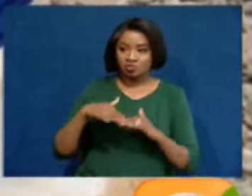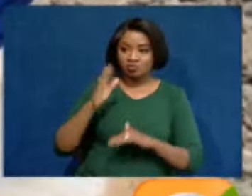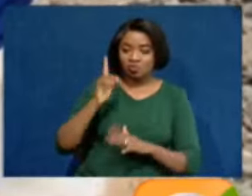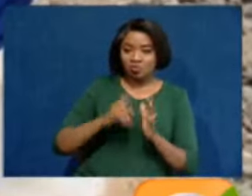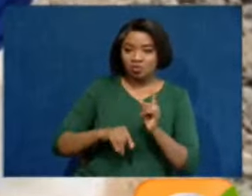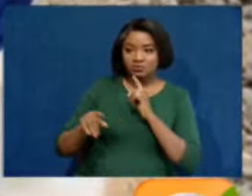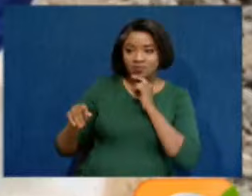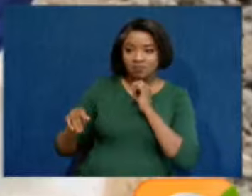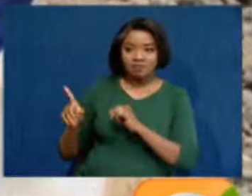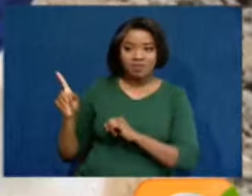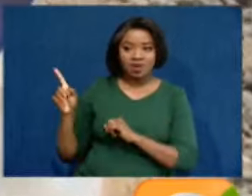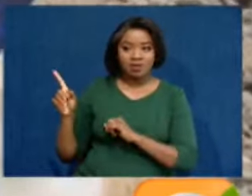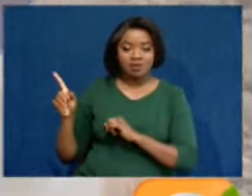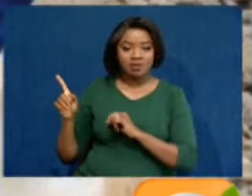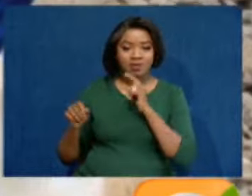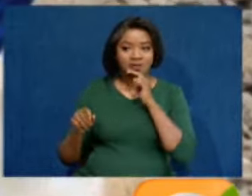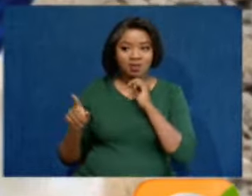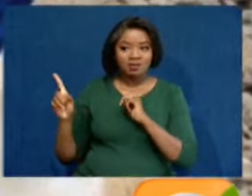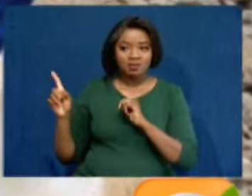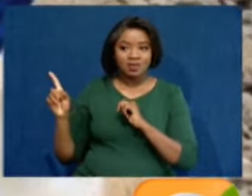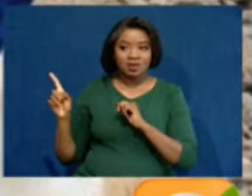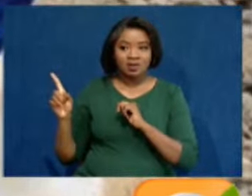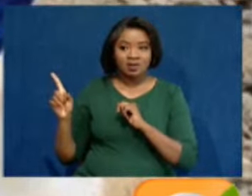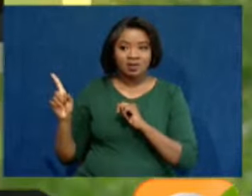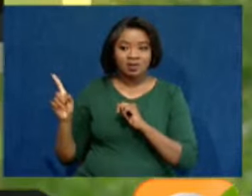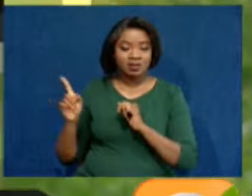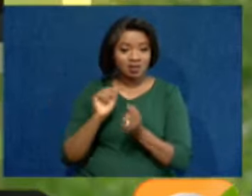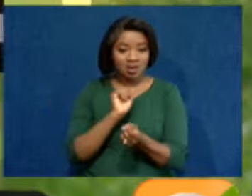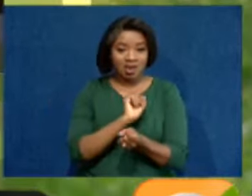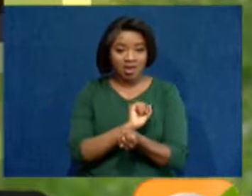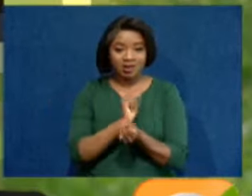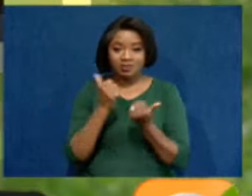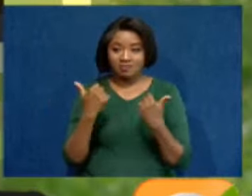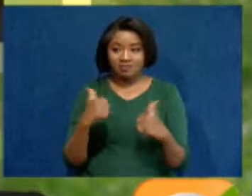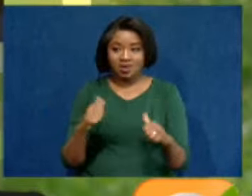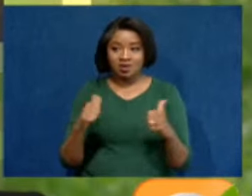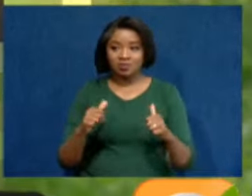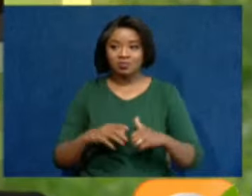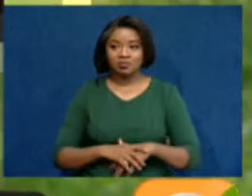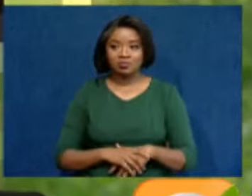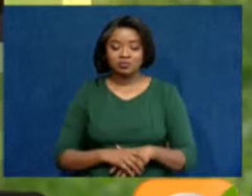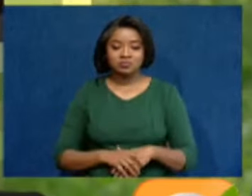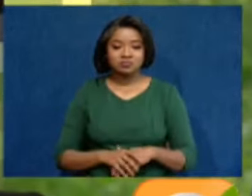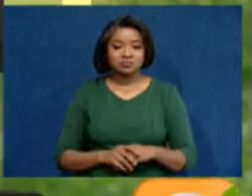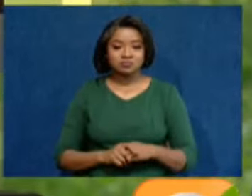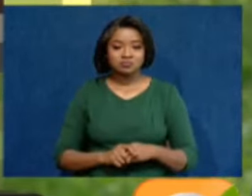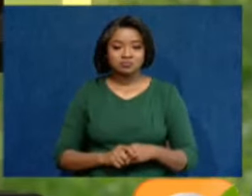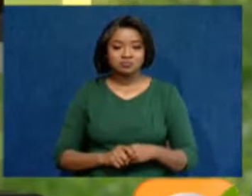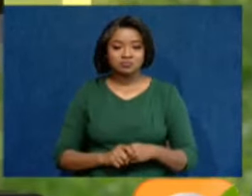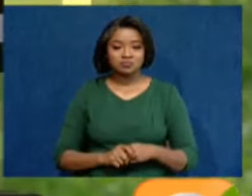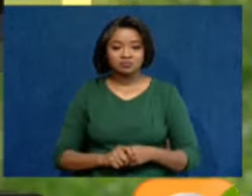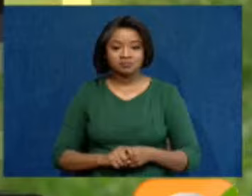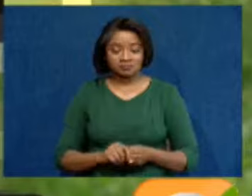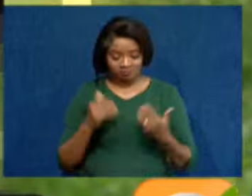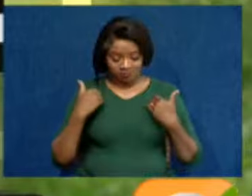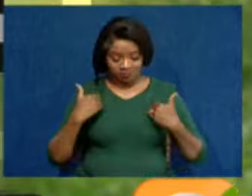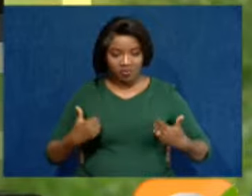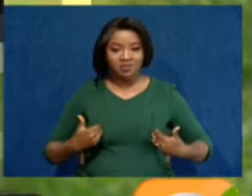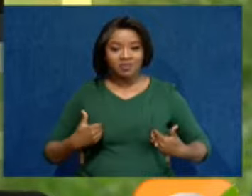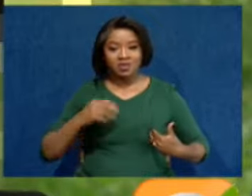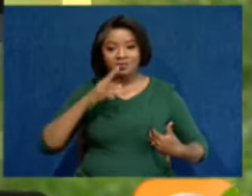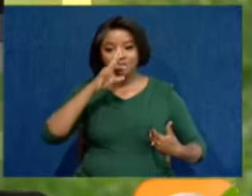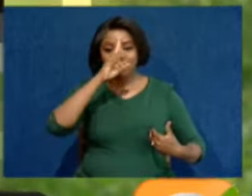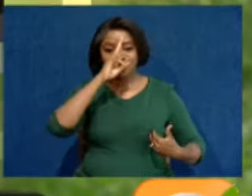Ambrose Abuti hajakamatwa kufikia sasa. Being a police officer and I have knowledge